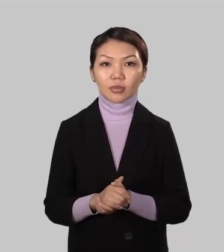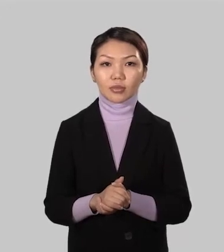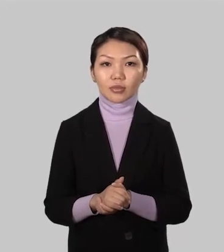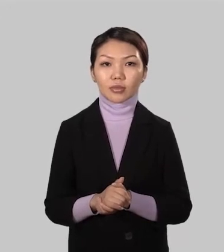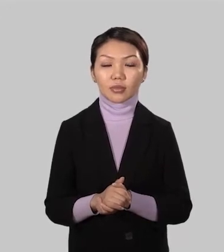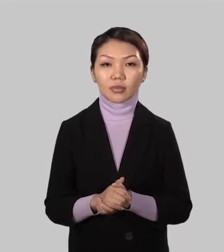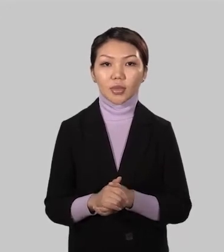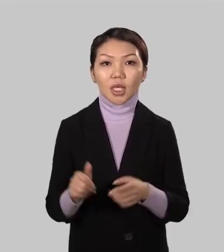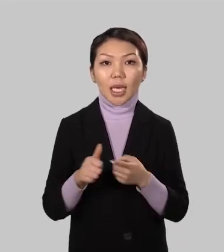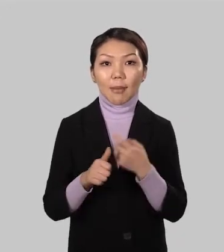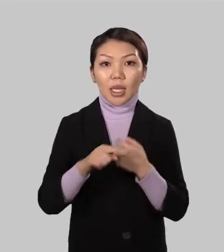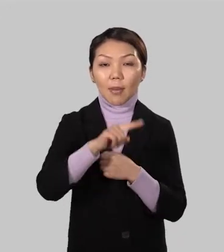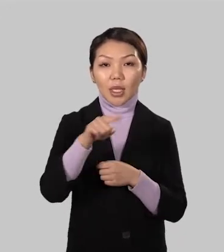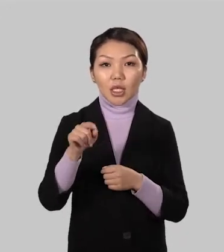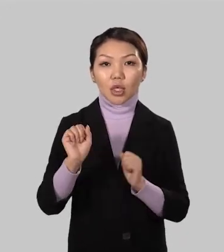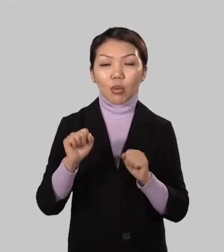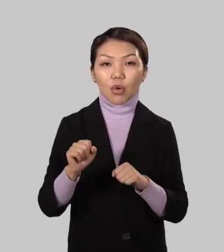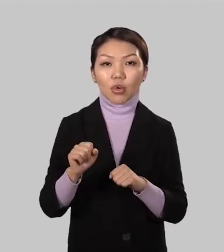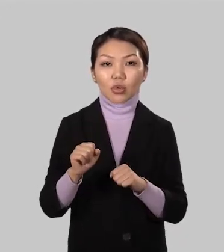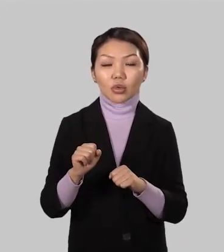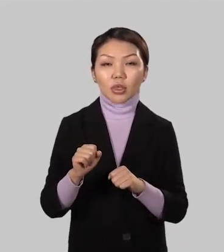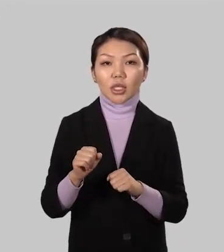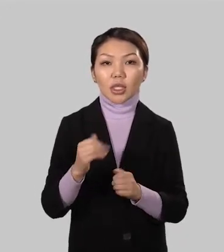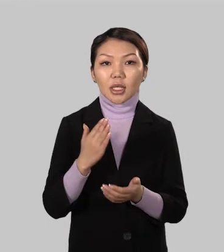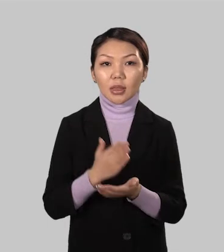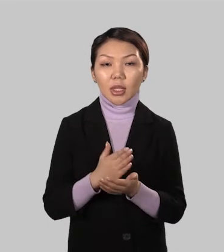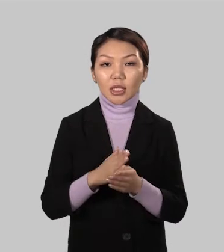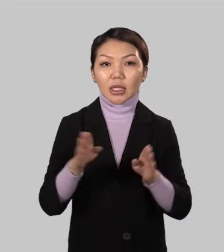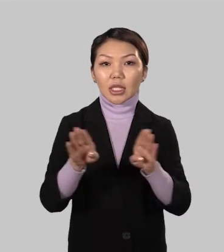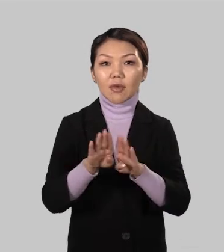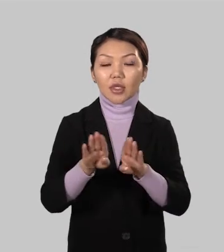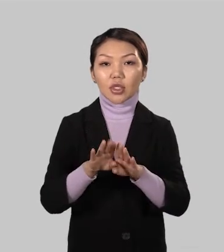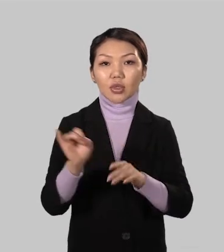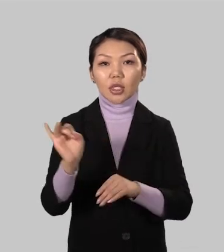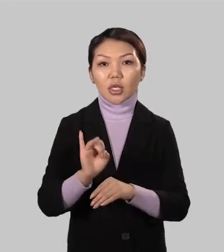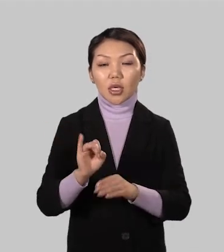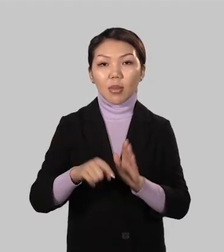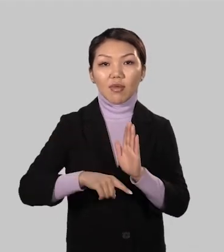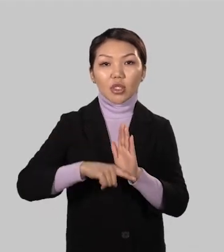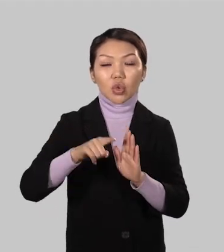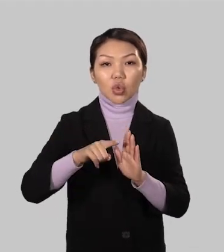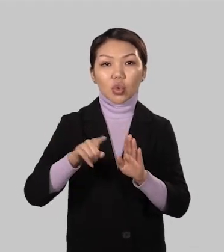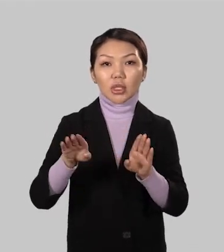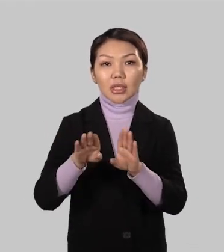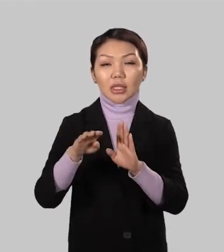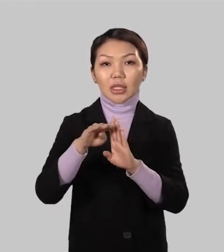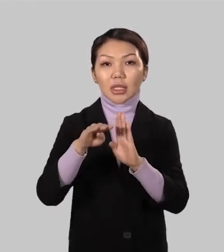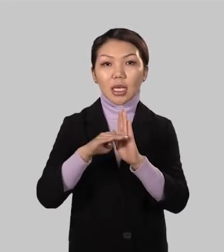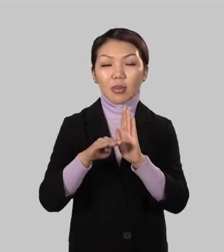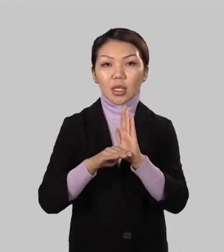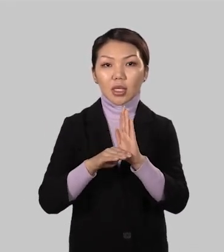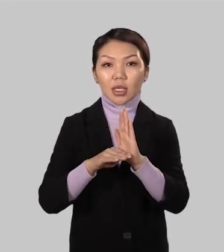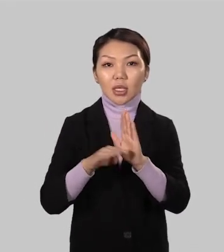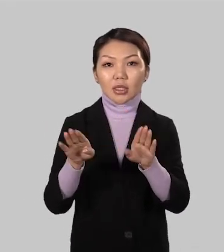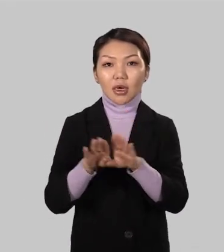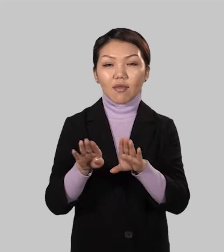имена прилагательные могут иметь сравнительную и превосходную степени сравнения сравнительная